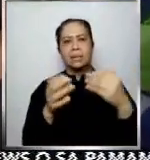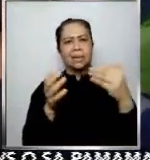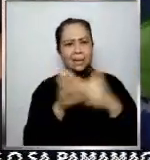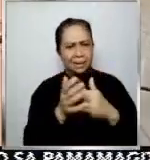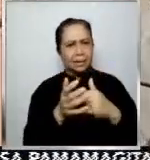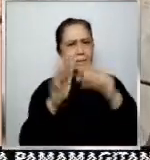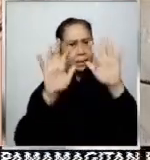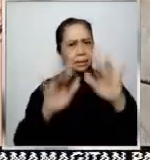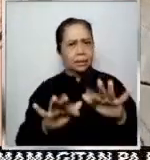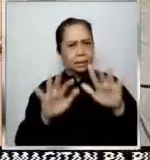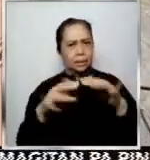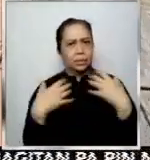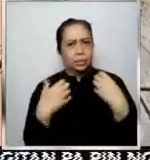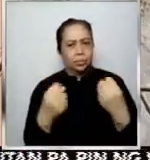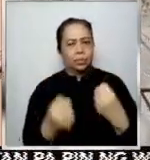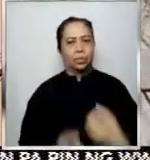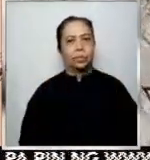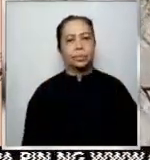malakas.